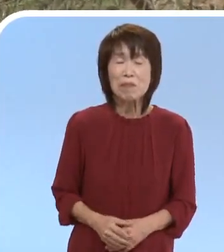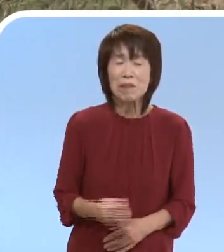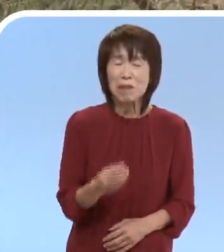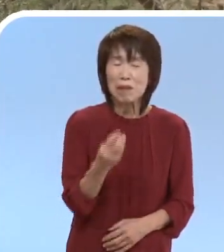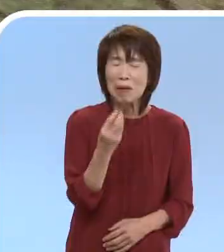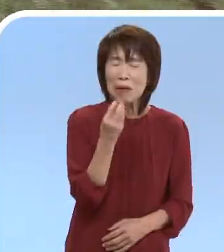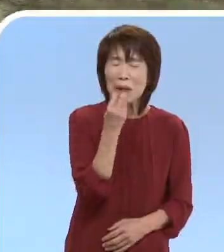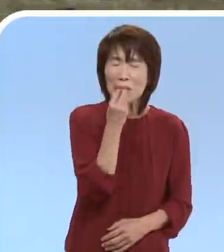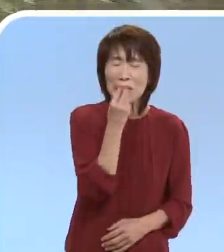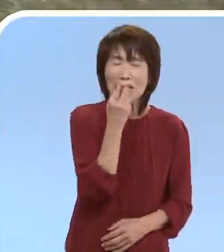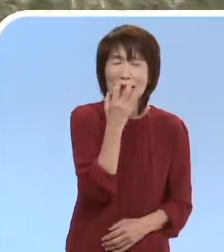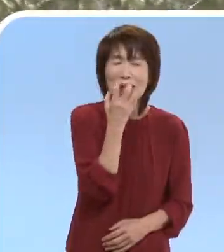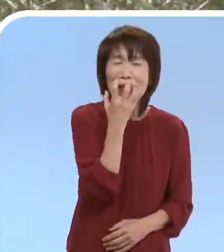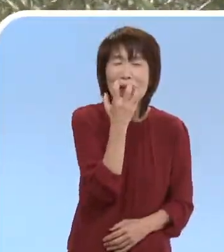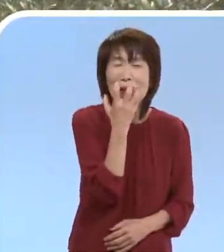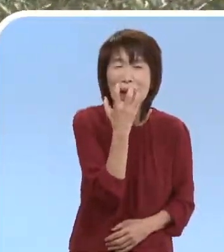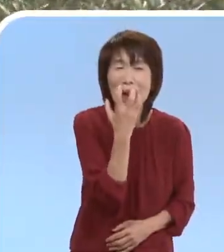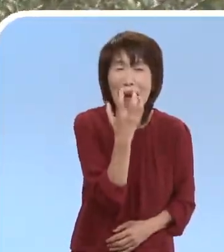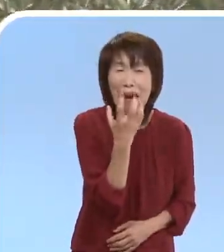何か